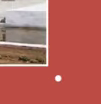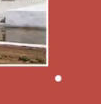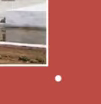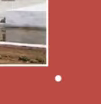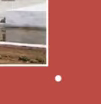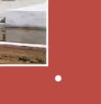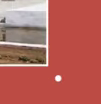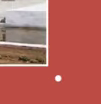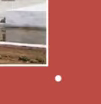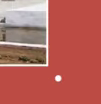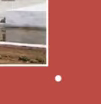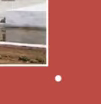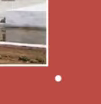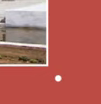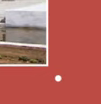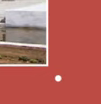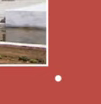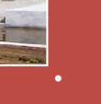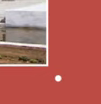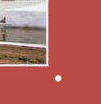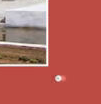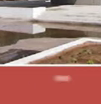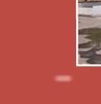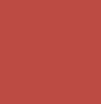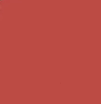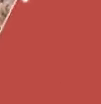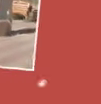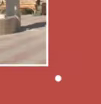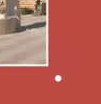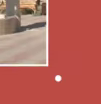Байқоңырда күндіз 31 градус ыстық, түнде 16 градус жылы болады.